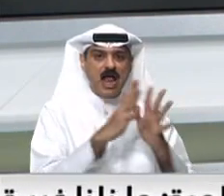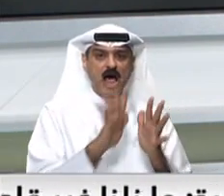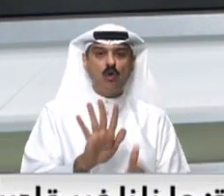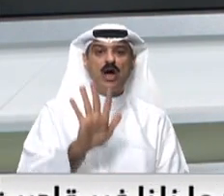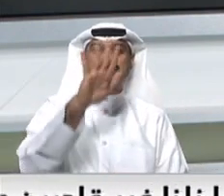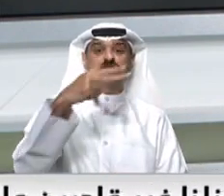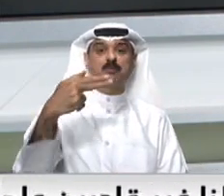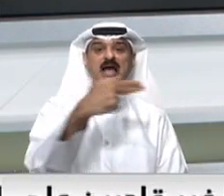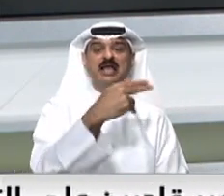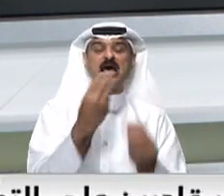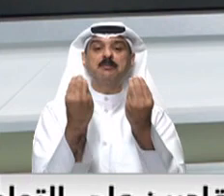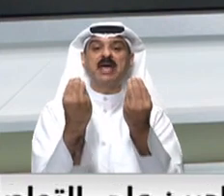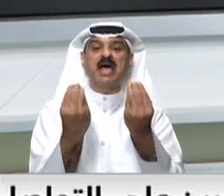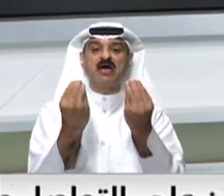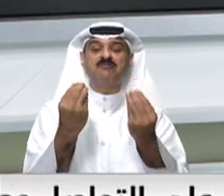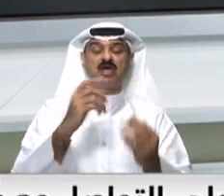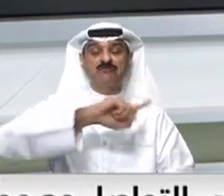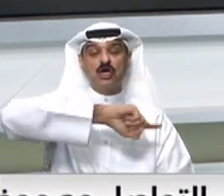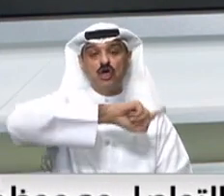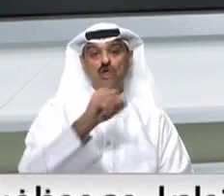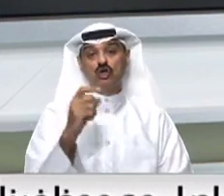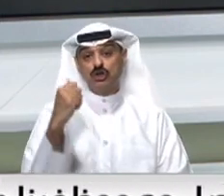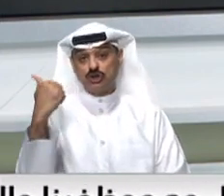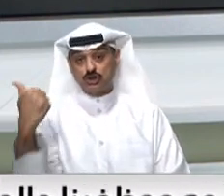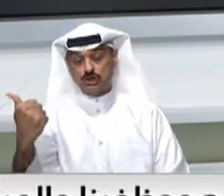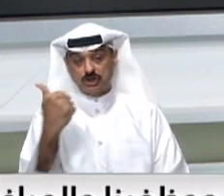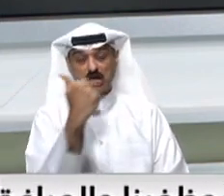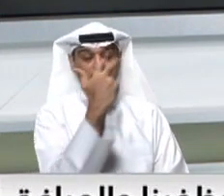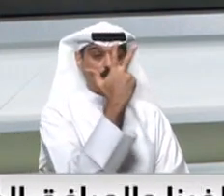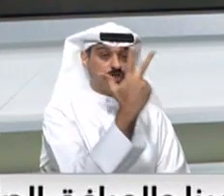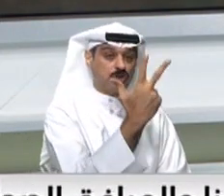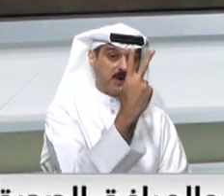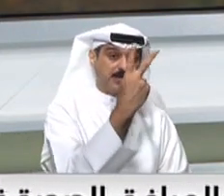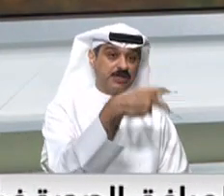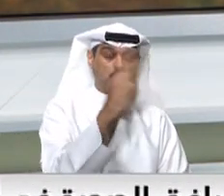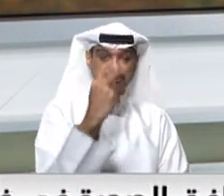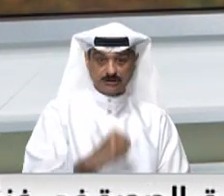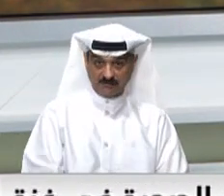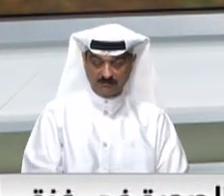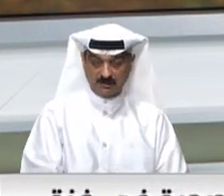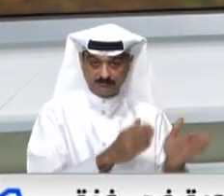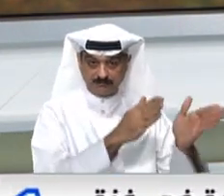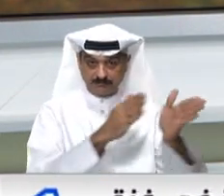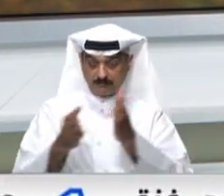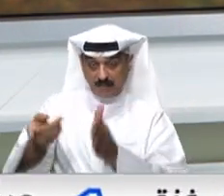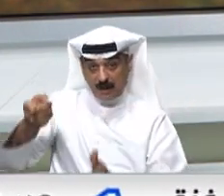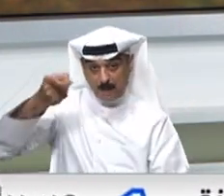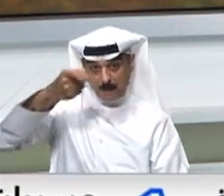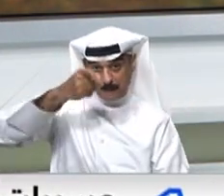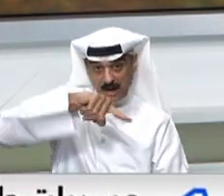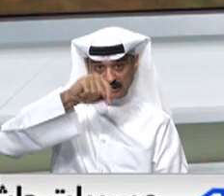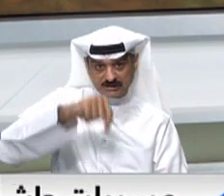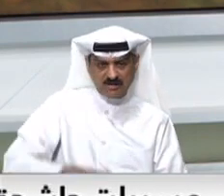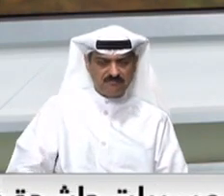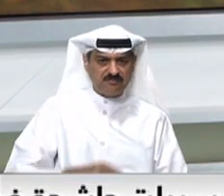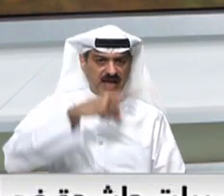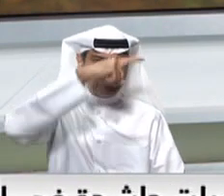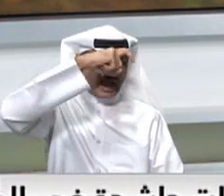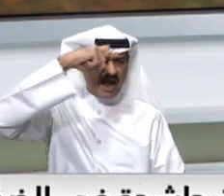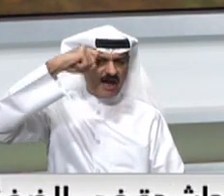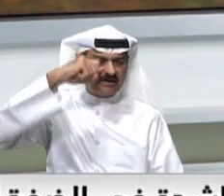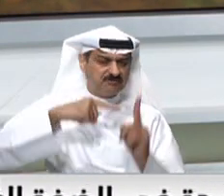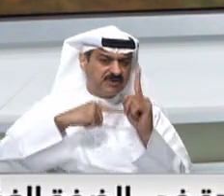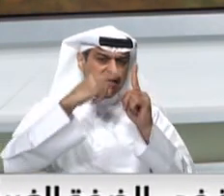إلى معتدل السرعة 6 إلى 28 كيلومتر في الساعة. نهار يوم الغد أجواء مائلة للحرارة، ومتوقع